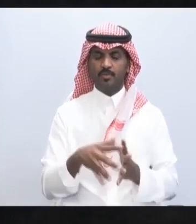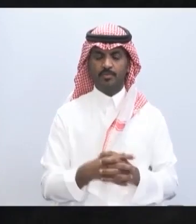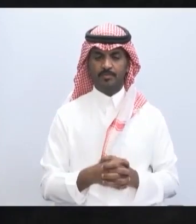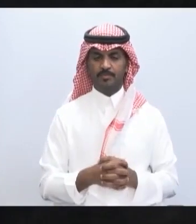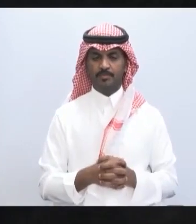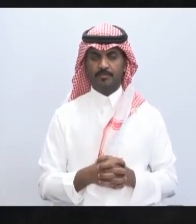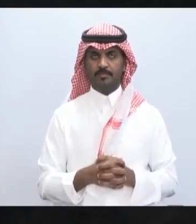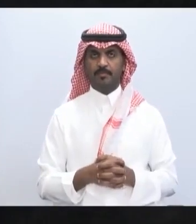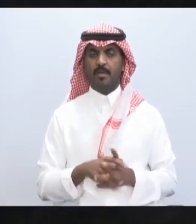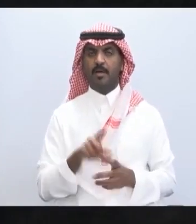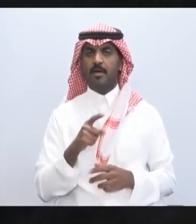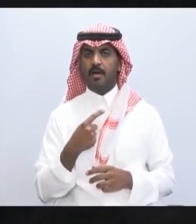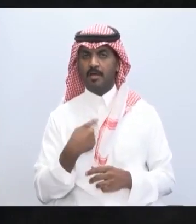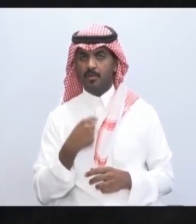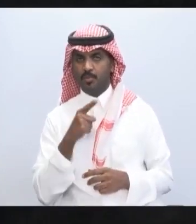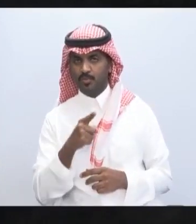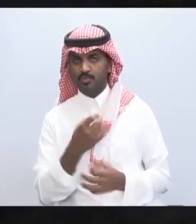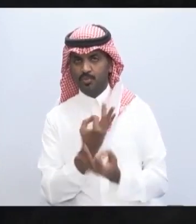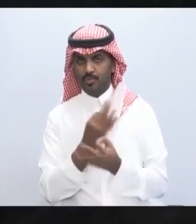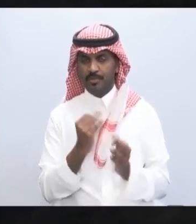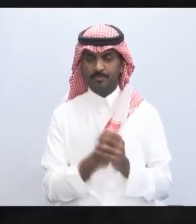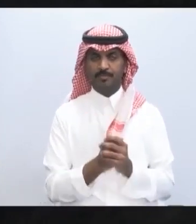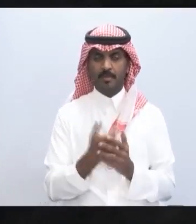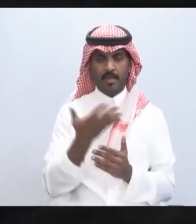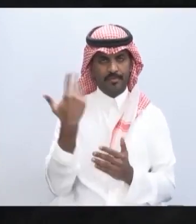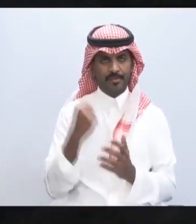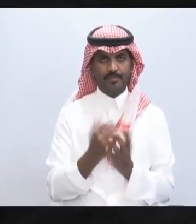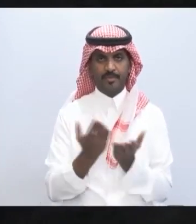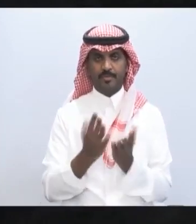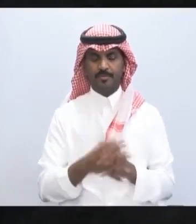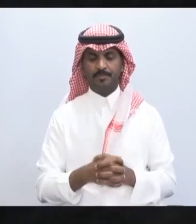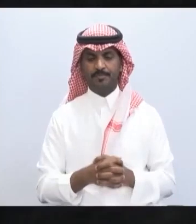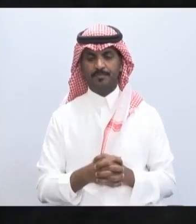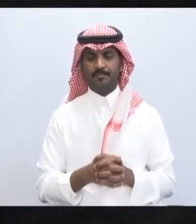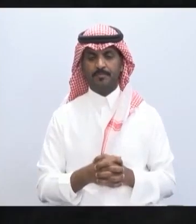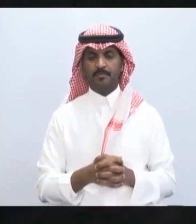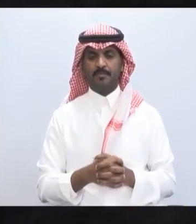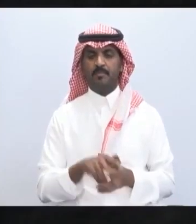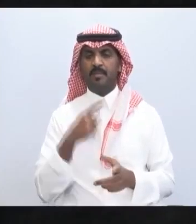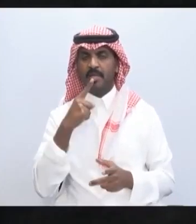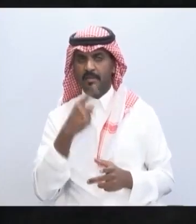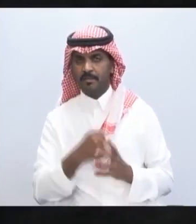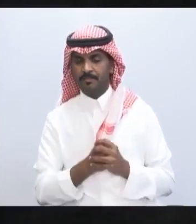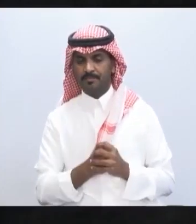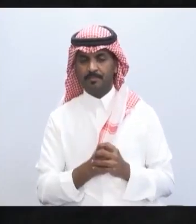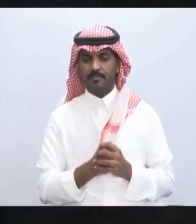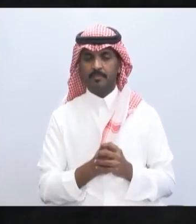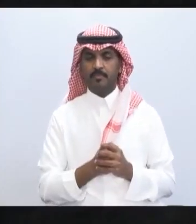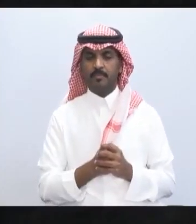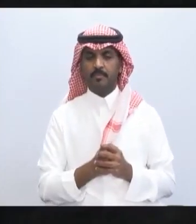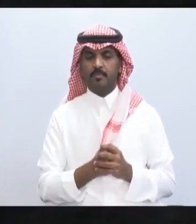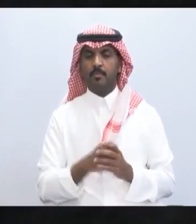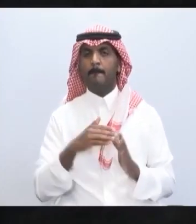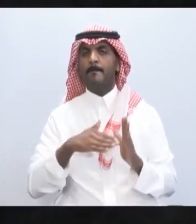اليوم انا وانتم نكمل ما اخذناه في الدرس السابق عندما تحدثنا عن